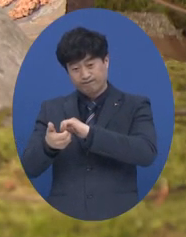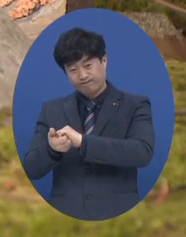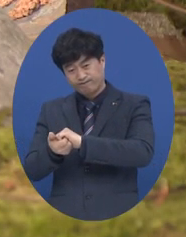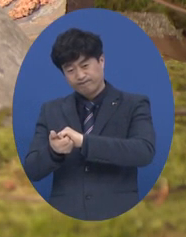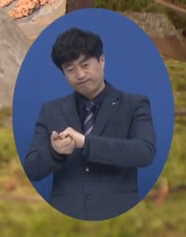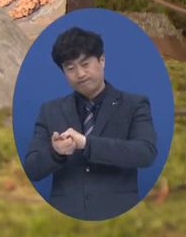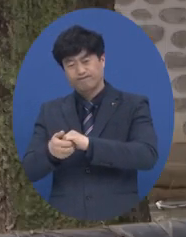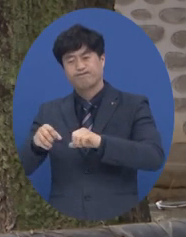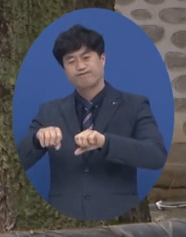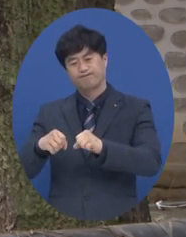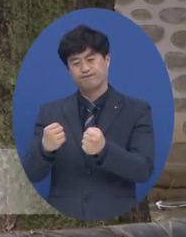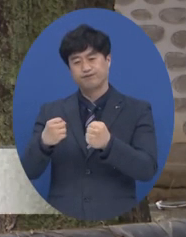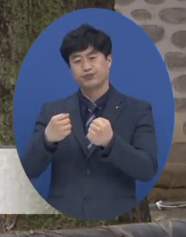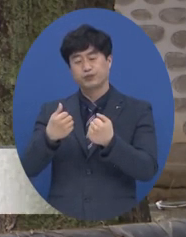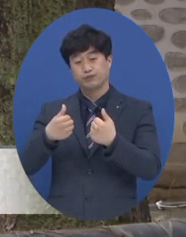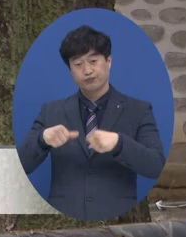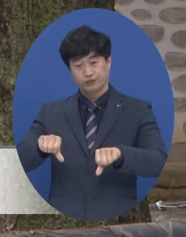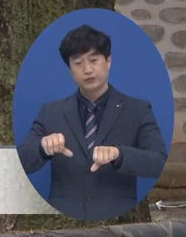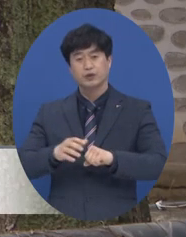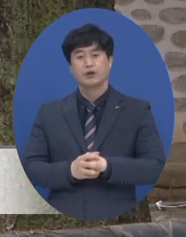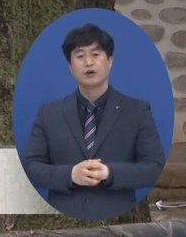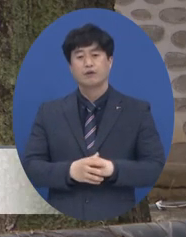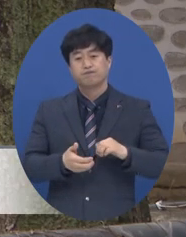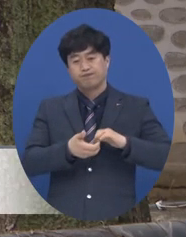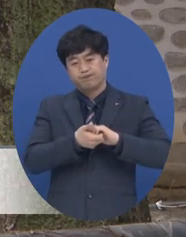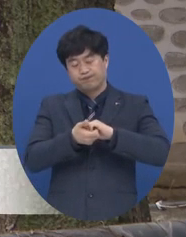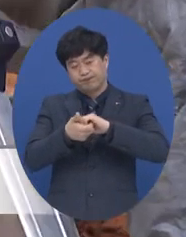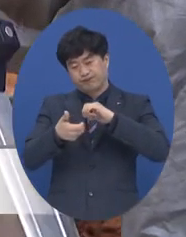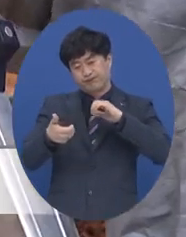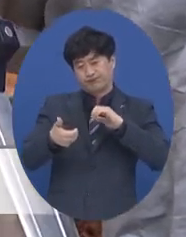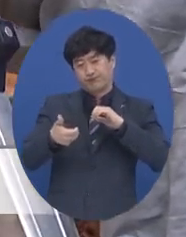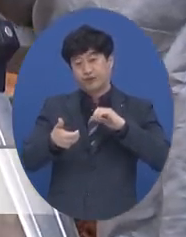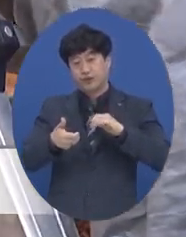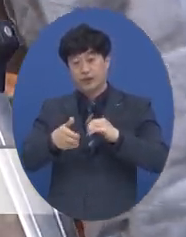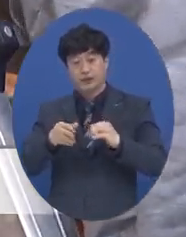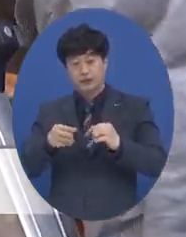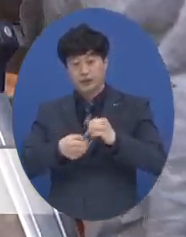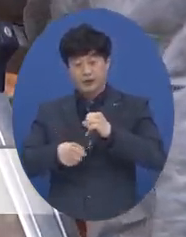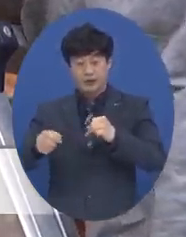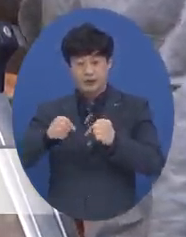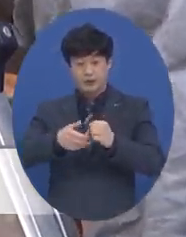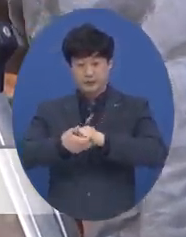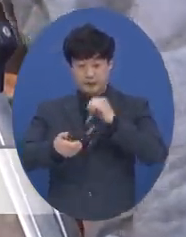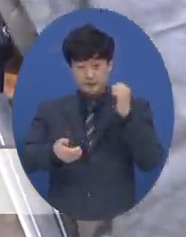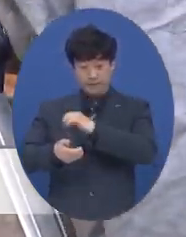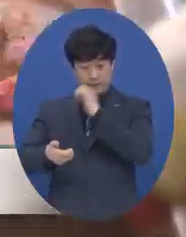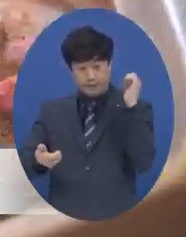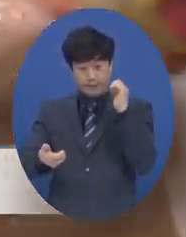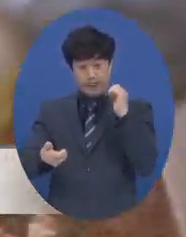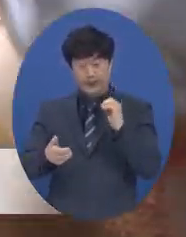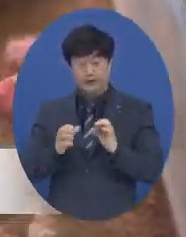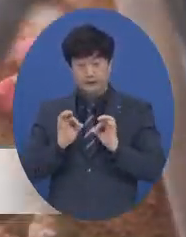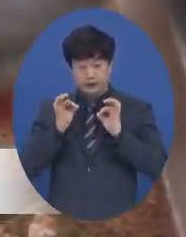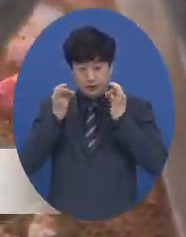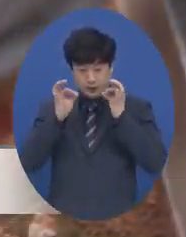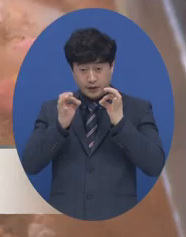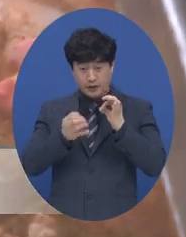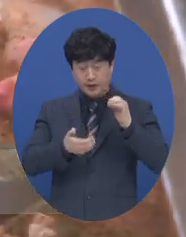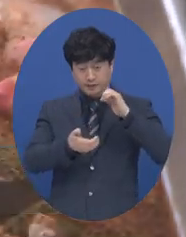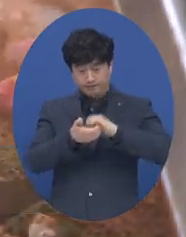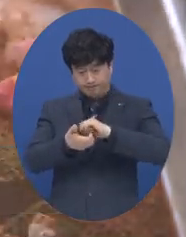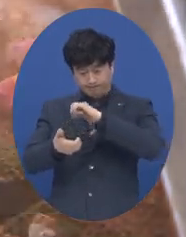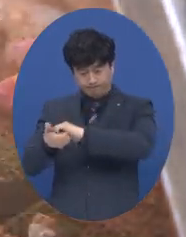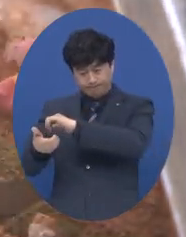문화재 이완 대 밀리거나 흩어진 기화 골을 해체하고 정성스레 하나하나 바로잡습니다